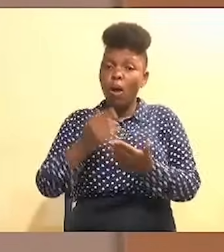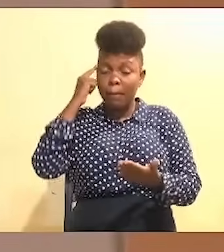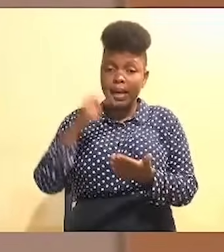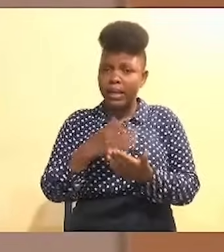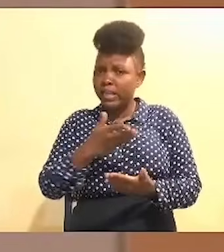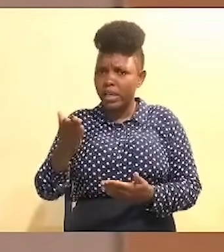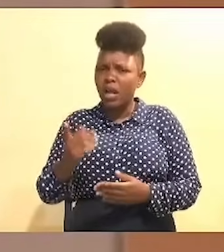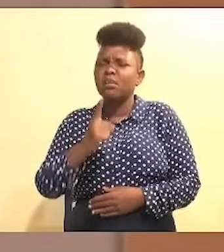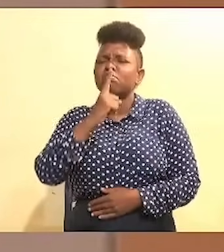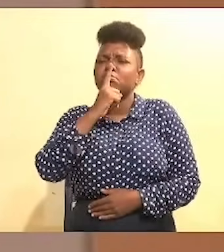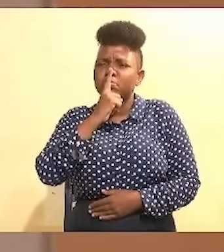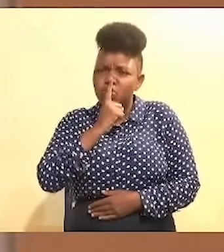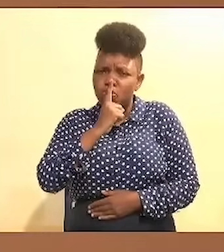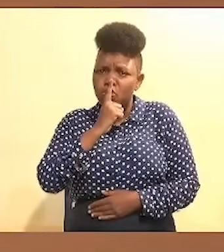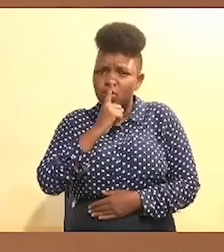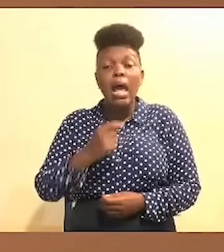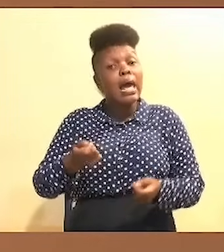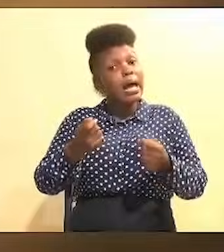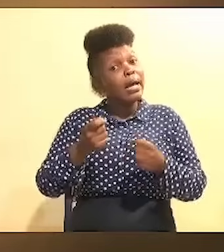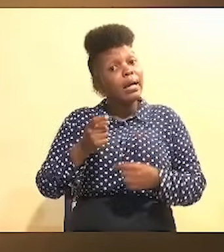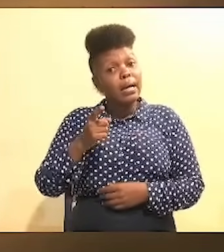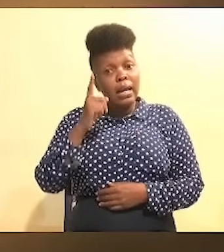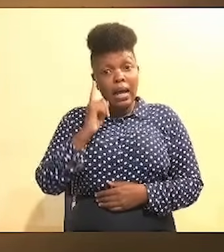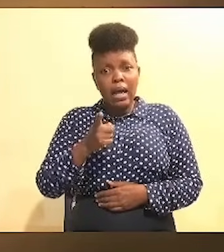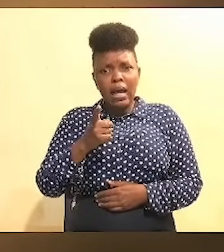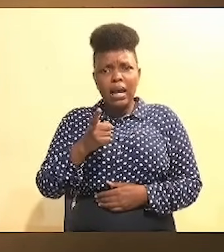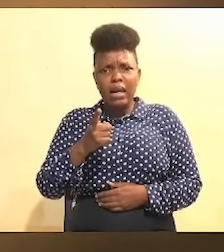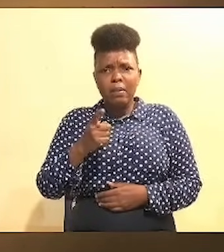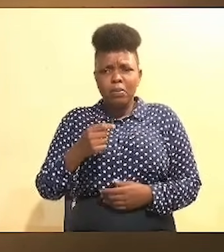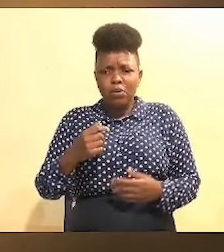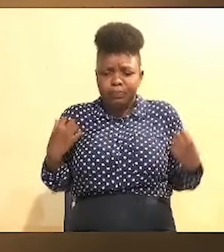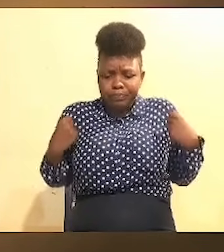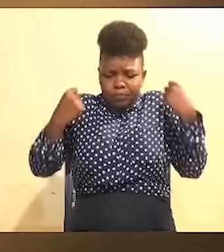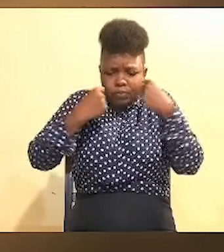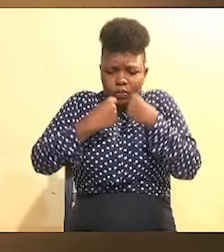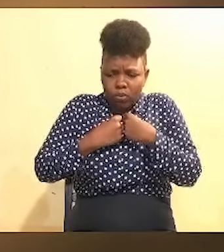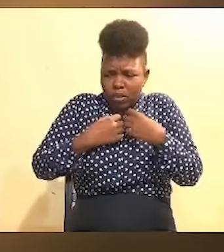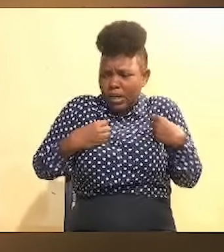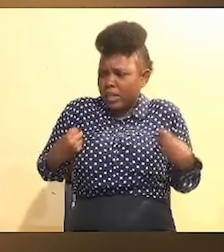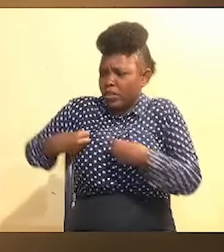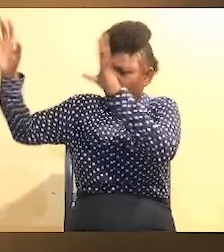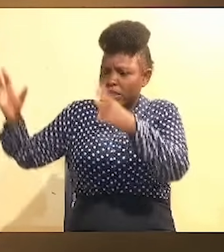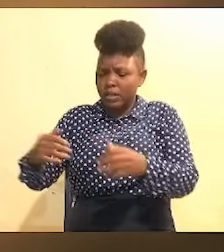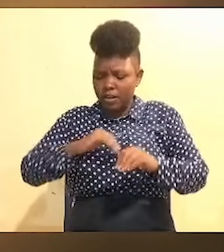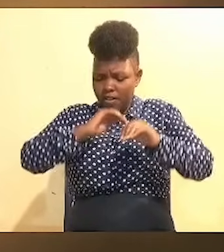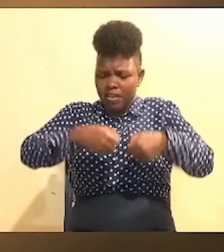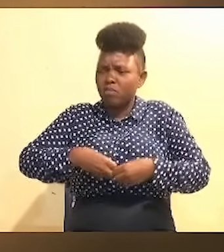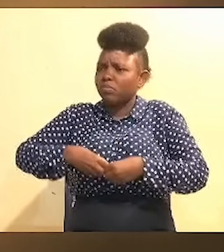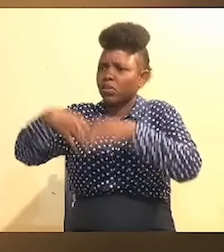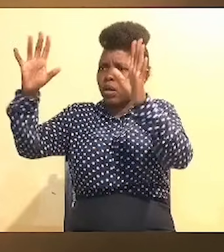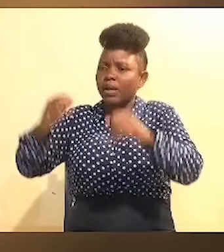kimya kama alivyo. Na aliporusha koti lake na kuvua viatu vyake na kustarehe